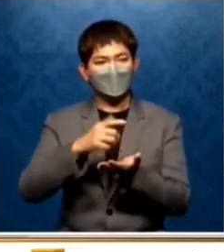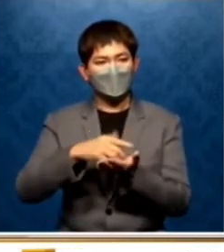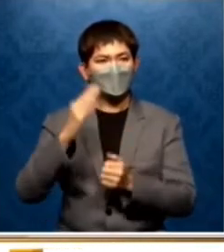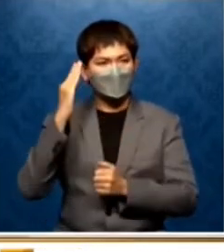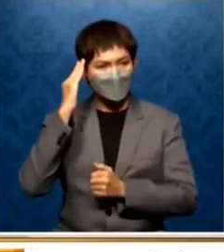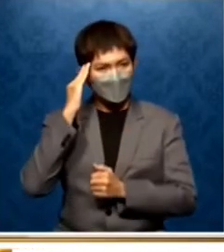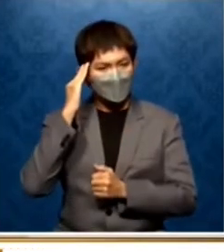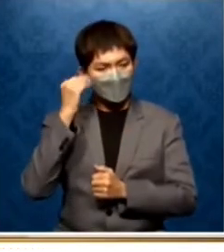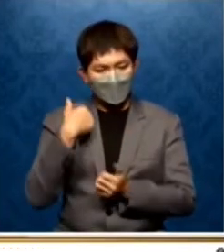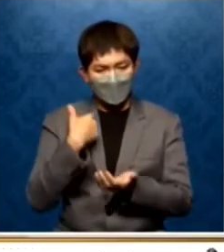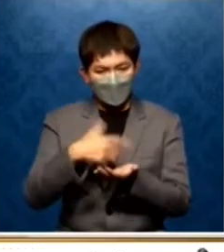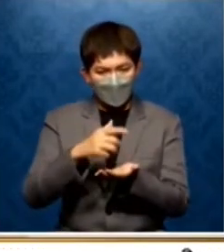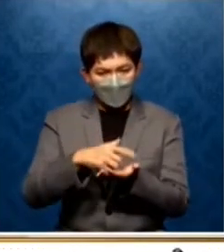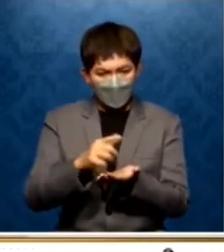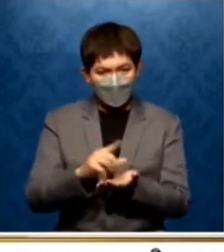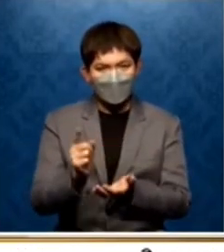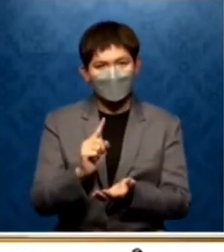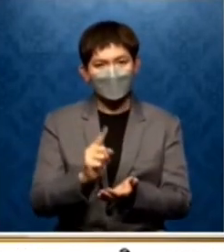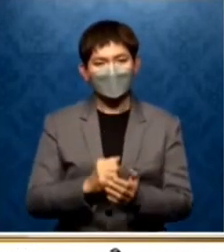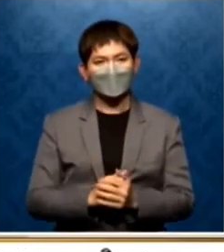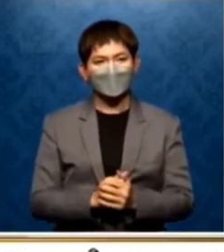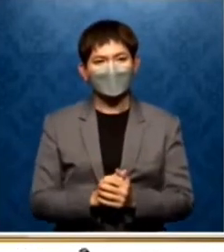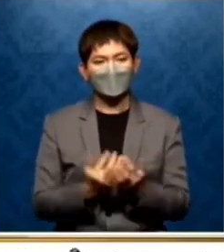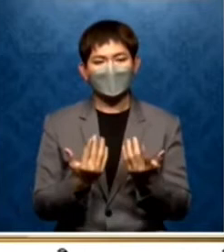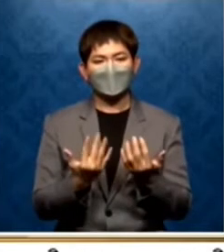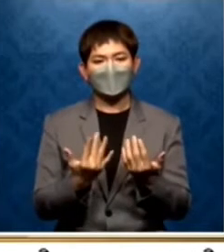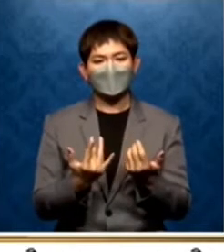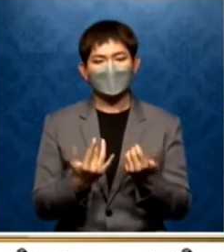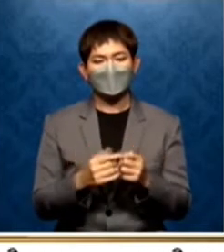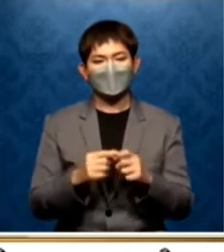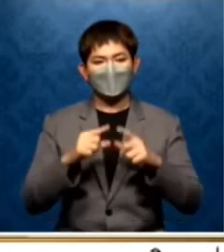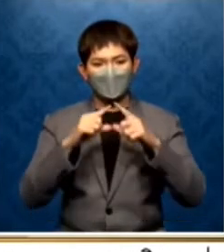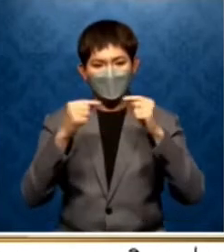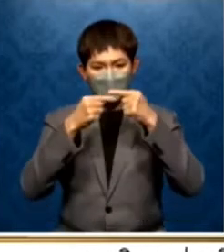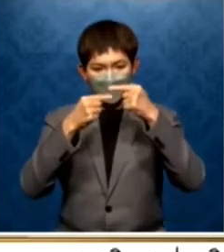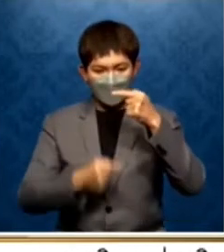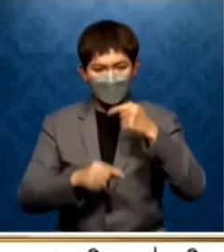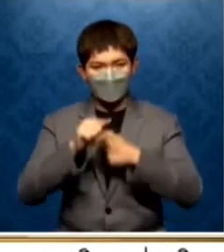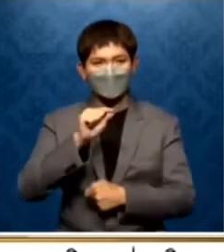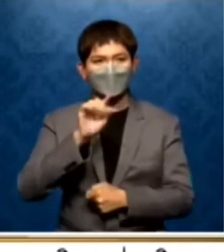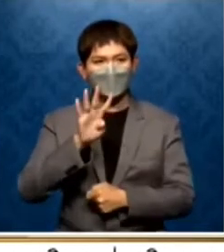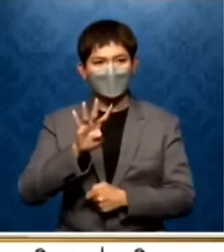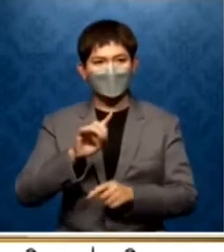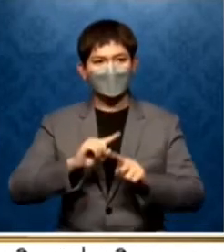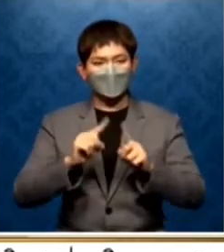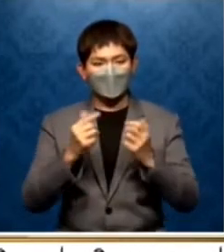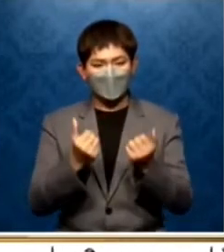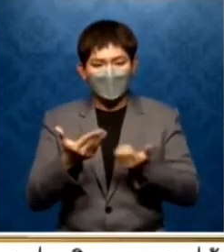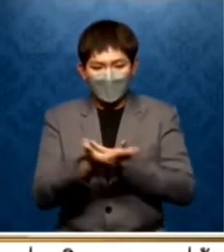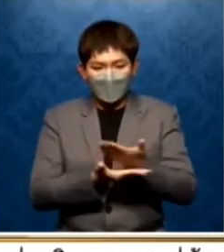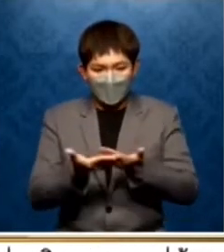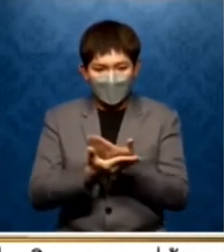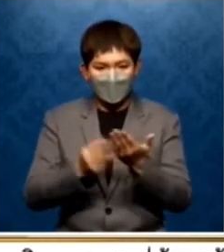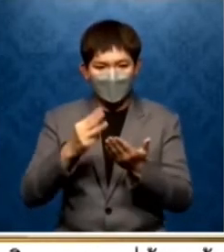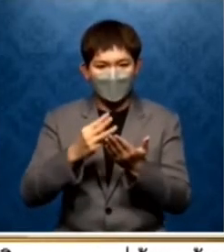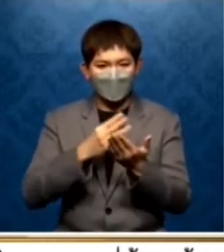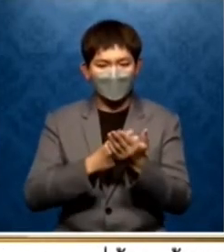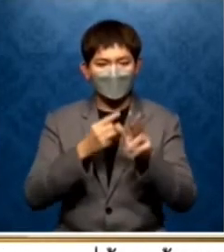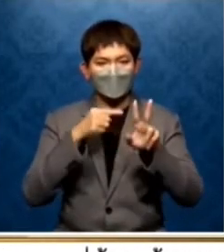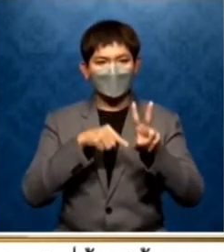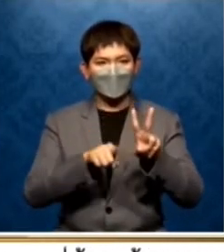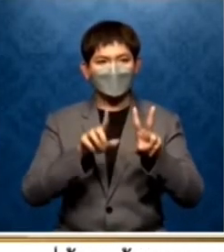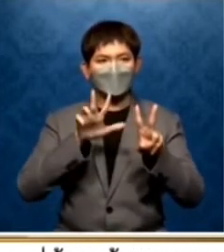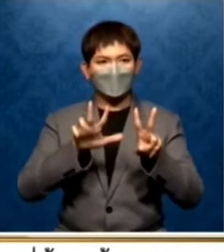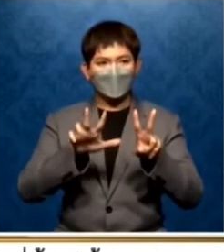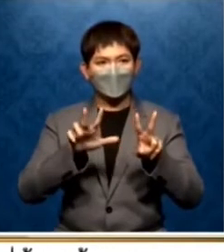นี้ครับค้างอยู่24เรื่องที่กำลังพิจารณาอยู่ในวาระที่ 2.3 เนี่ยเป็น